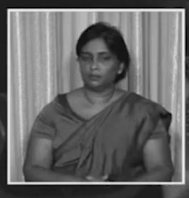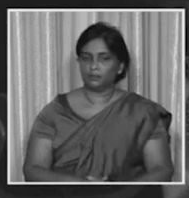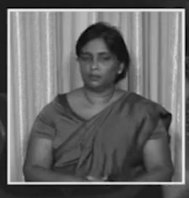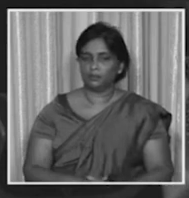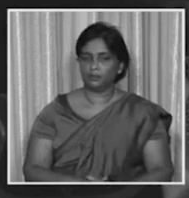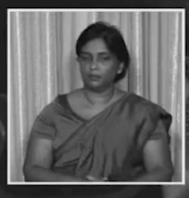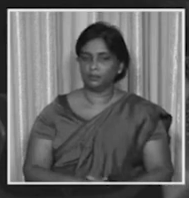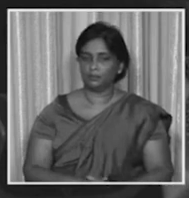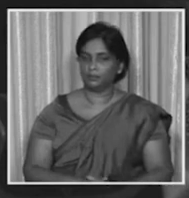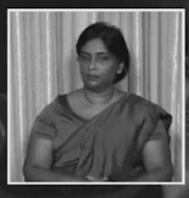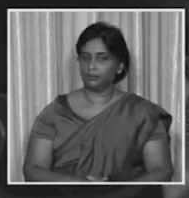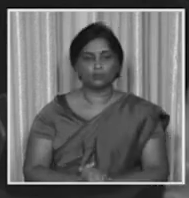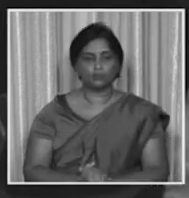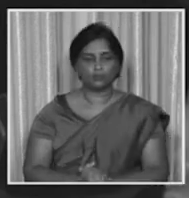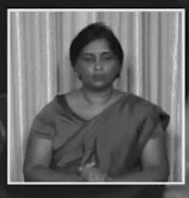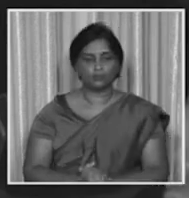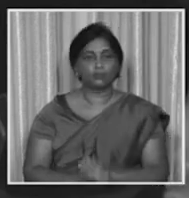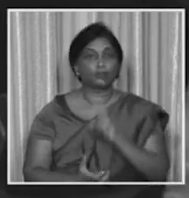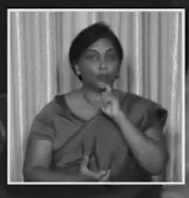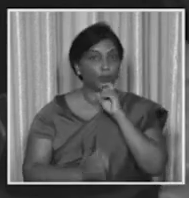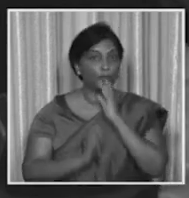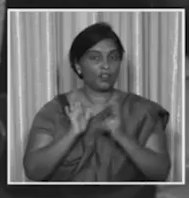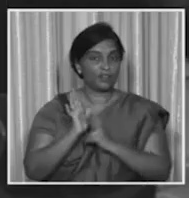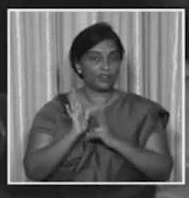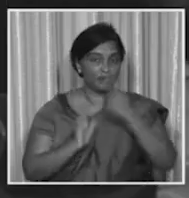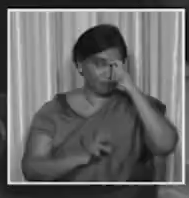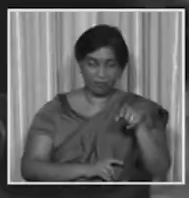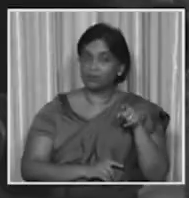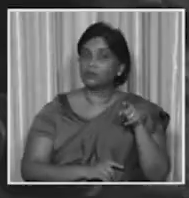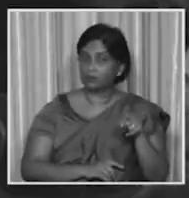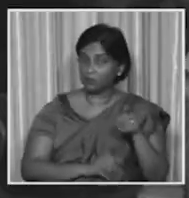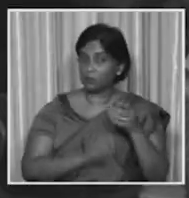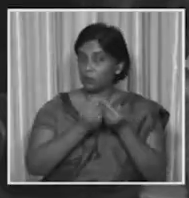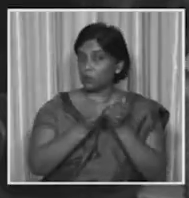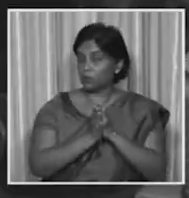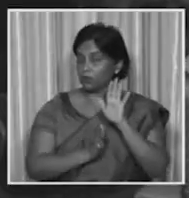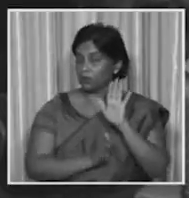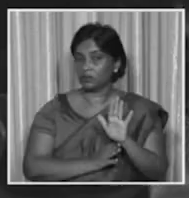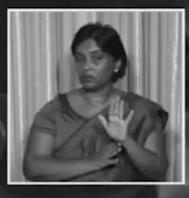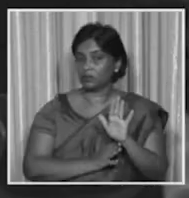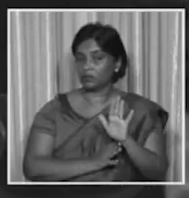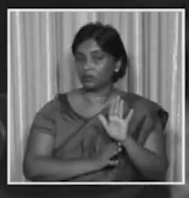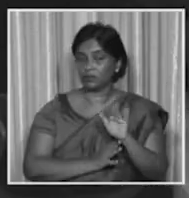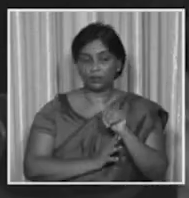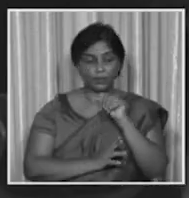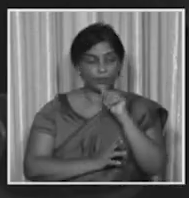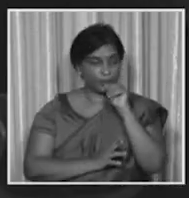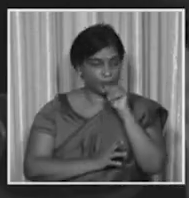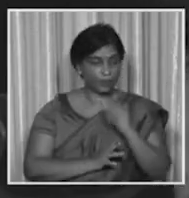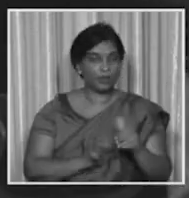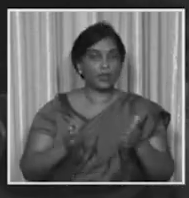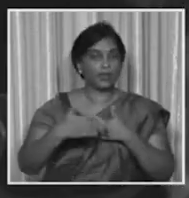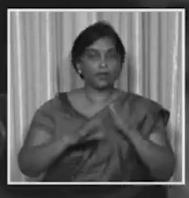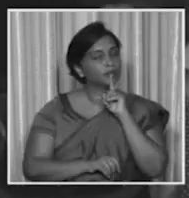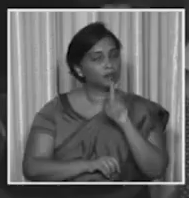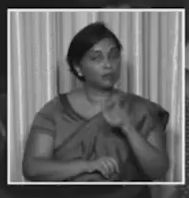வர வேண்டும் என்று நாங்கள் குரல் கொடுப்பது தவறா? விஜயதாச ராஜபக்ச அவர்கள் தன்னுடைய உத்தியோகபூர்வமான அமைச்சரவை நிலைப்பாடுகளை அறிவிக்கின்ற